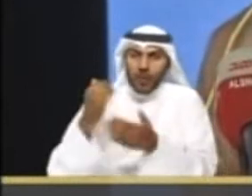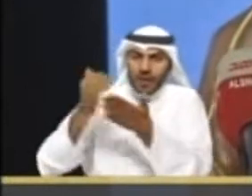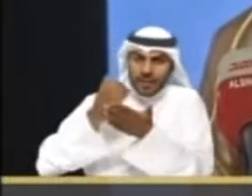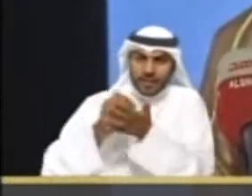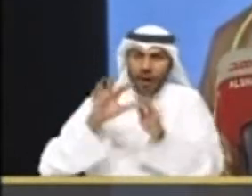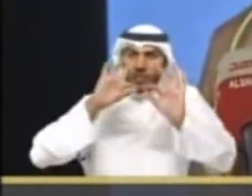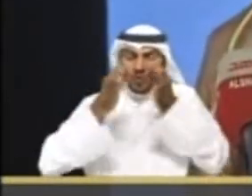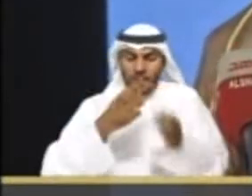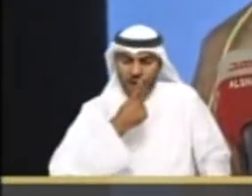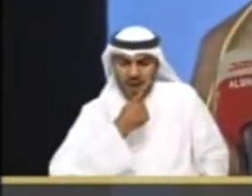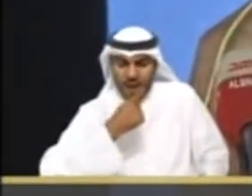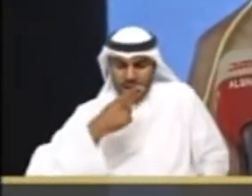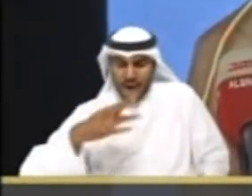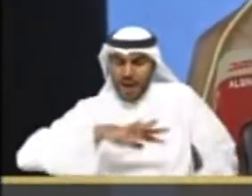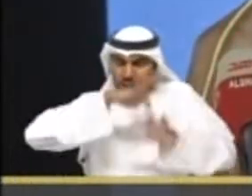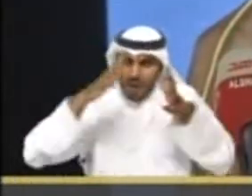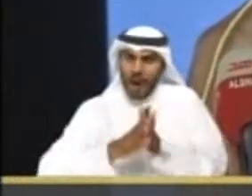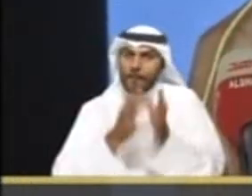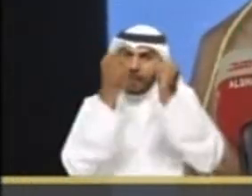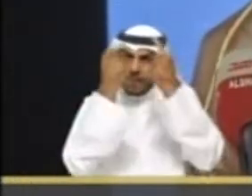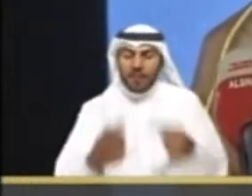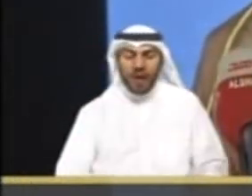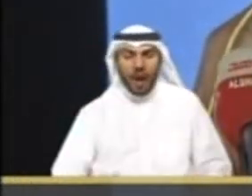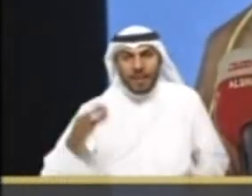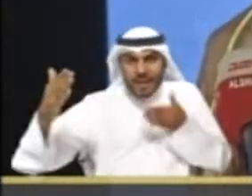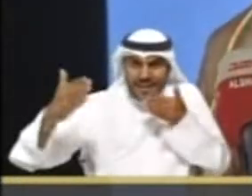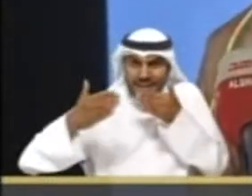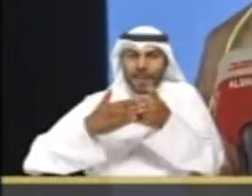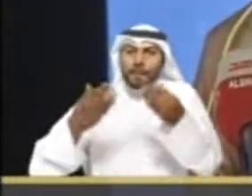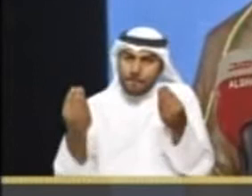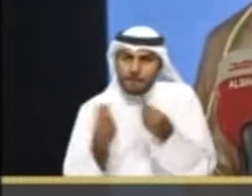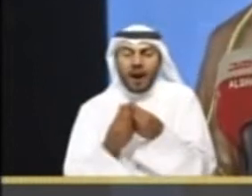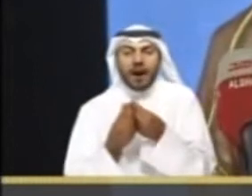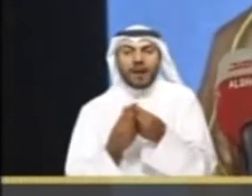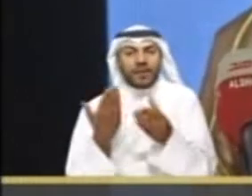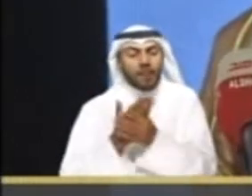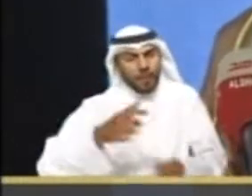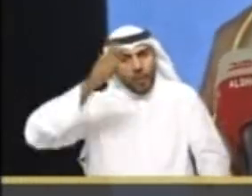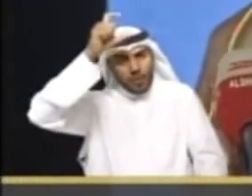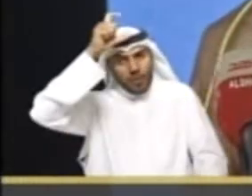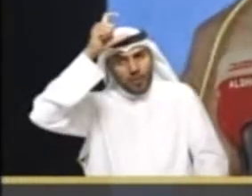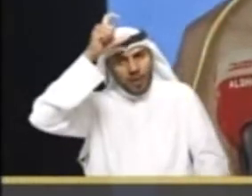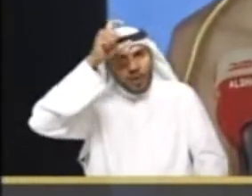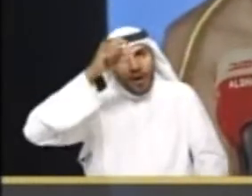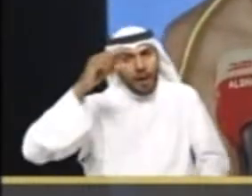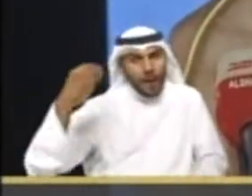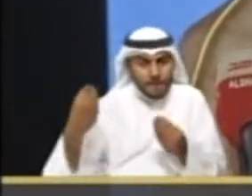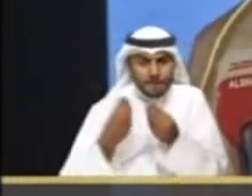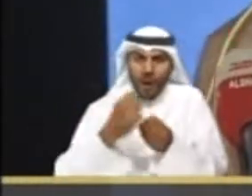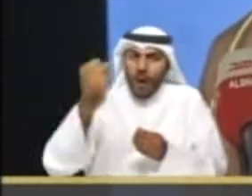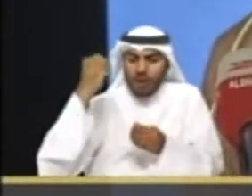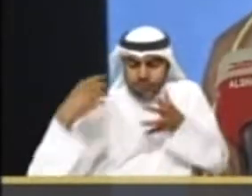العربي. وقد ساهم هذا التقارب في بناء روابط متنوعة في المجالات الاقتصادية